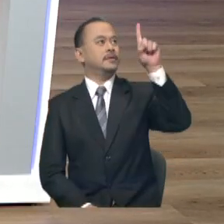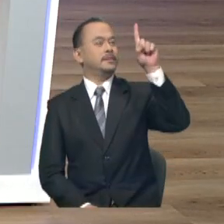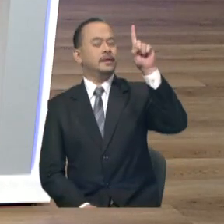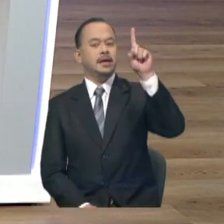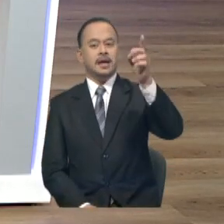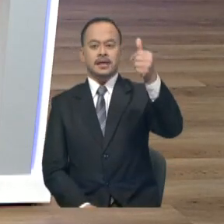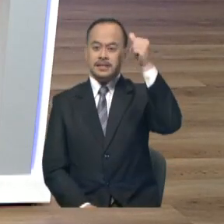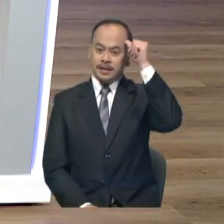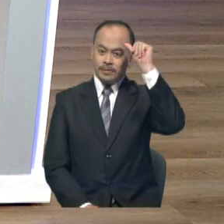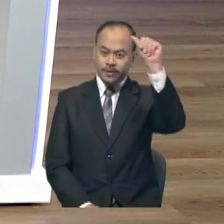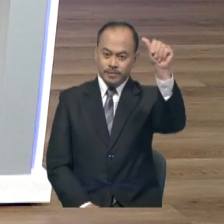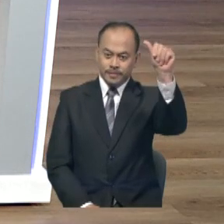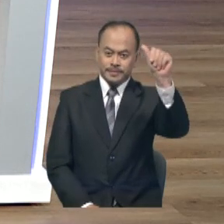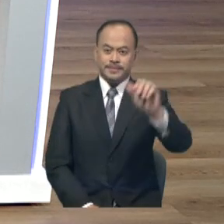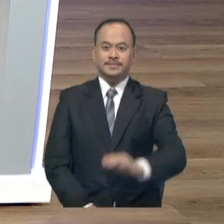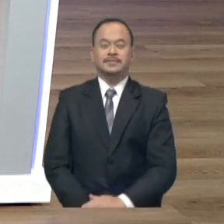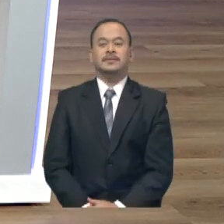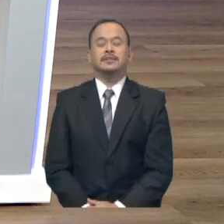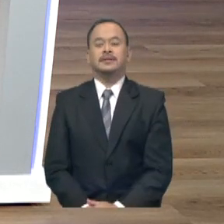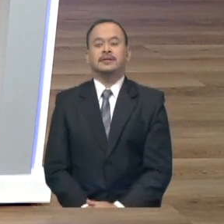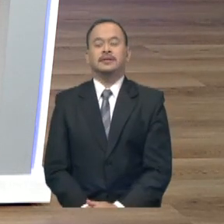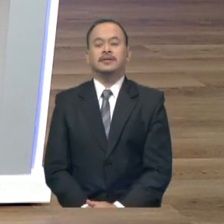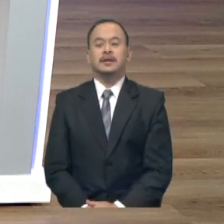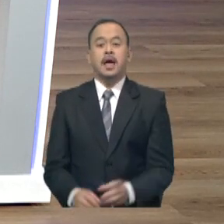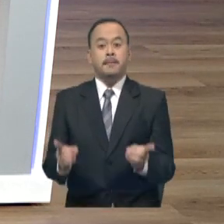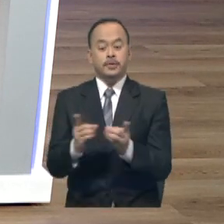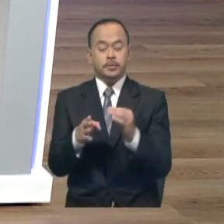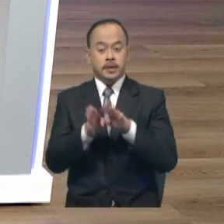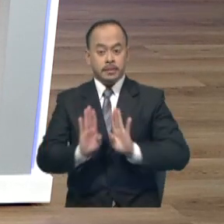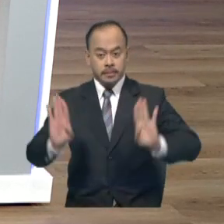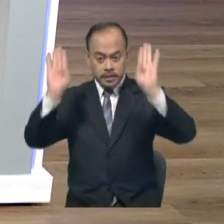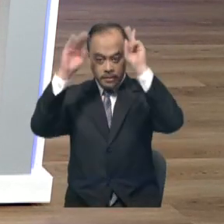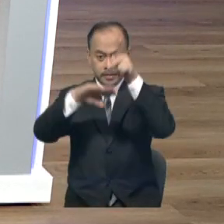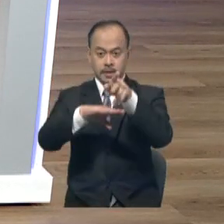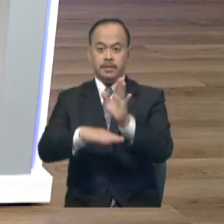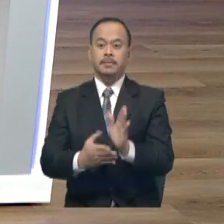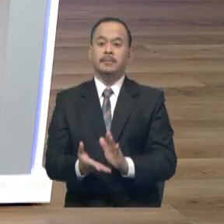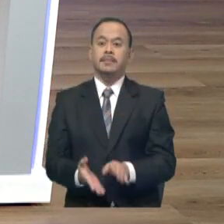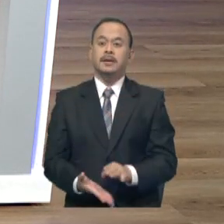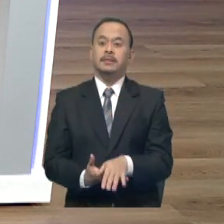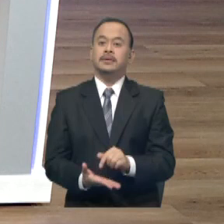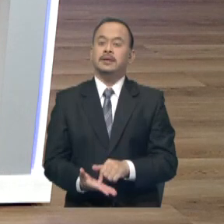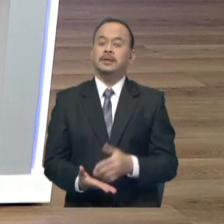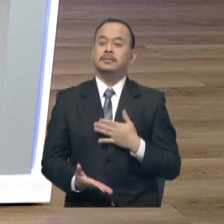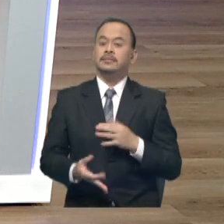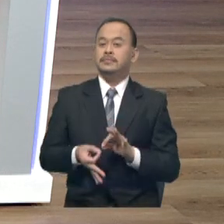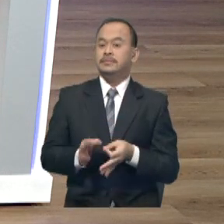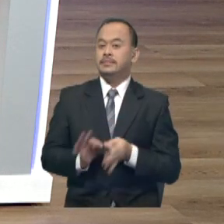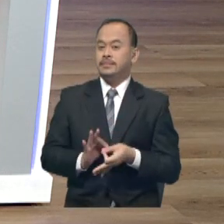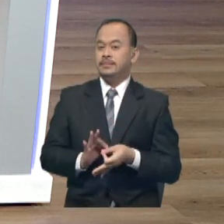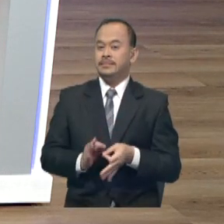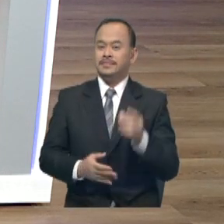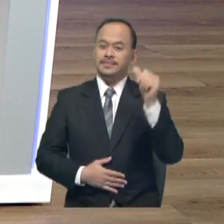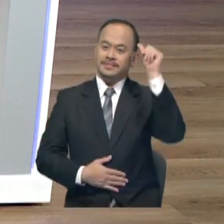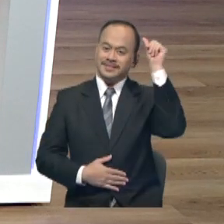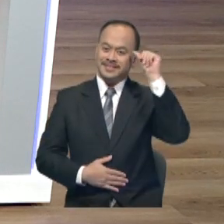Bismillahirrahmanirrahim. Assalamualaikum warahmatullahi wabarakatuh. Bersua dalam berita perdana malam ini, saya Syafal Bakrin Haji Suhaili.